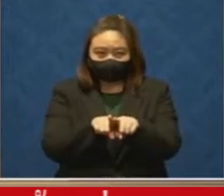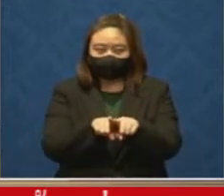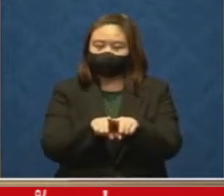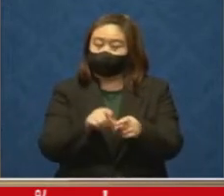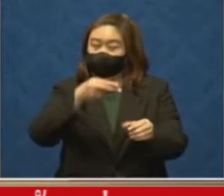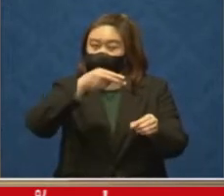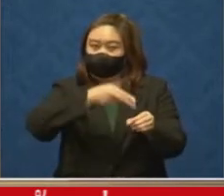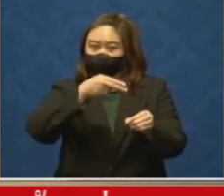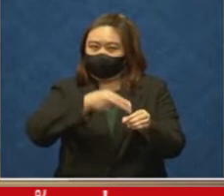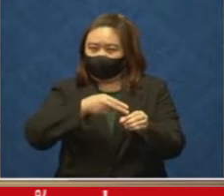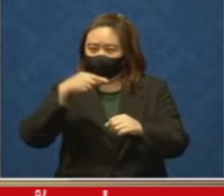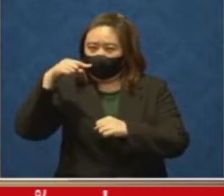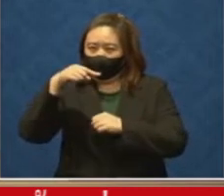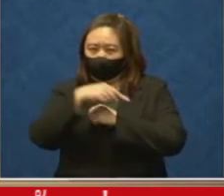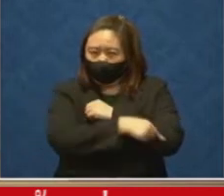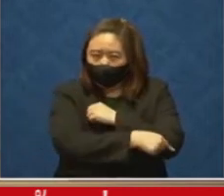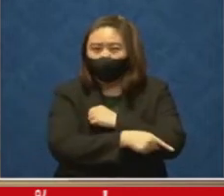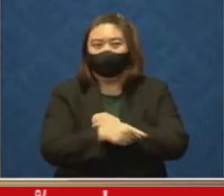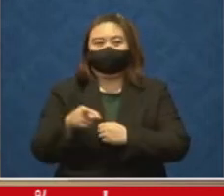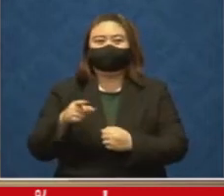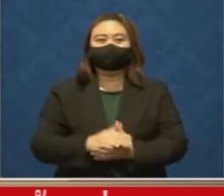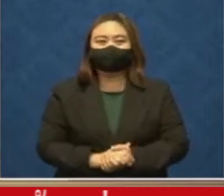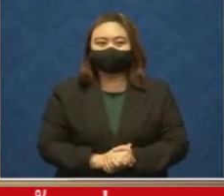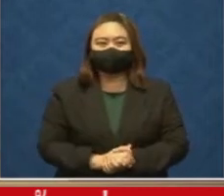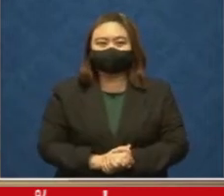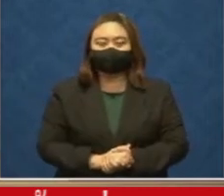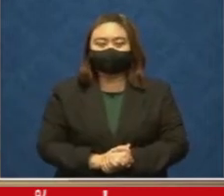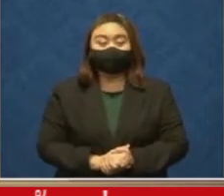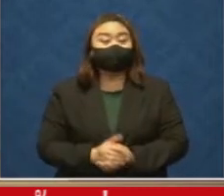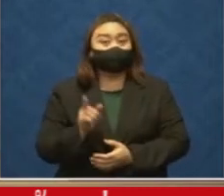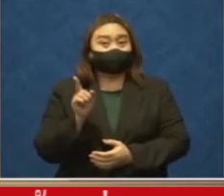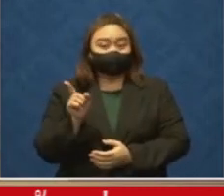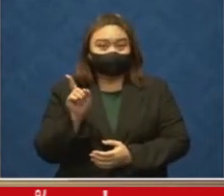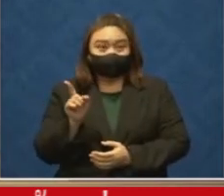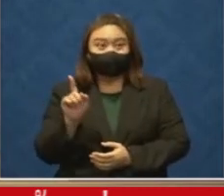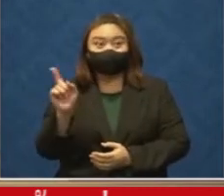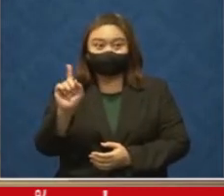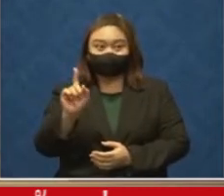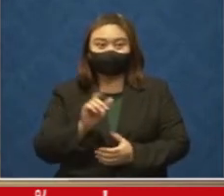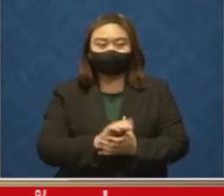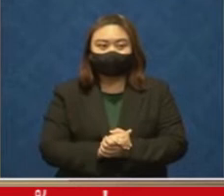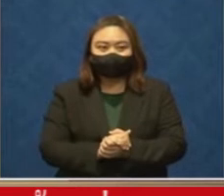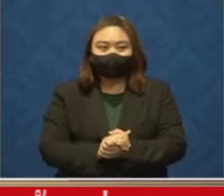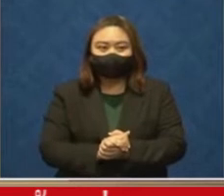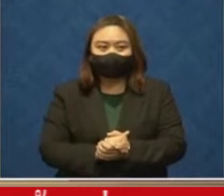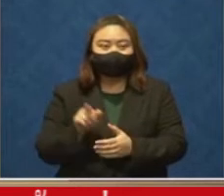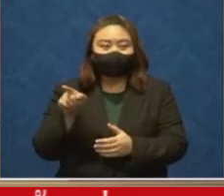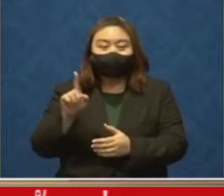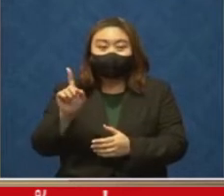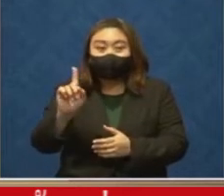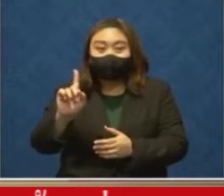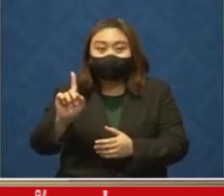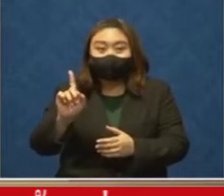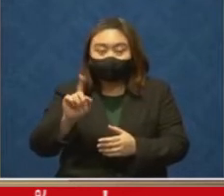โกงน้มันของประเทศมหากาบเลยครับอันนี้นี่คือ ยะโฮบารูครับ